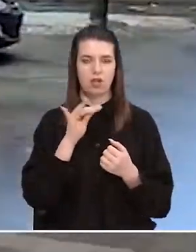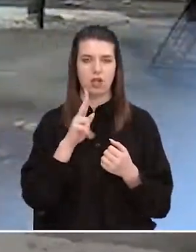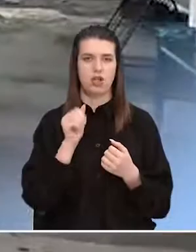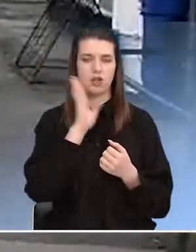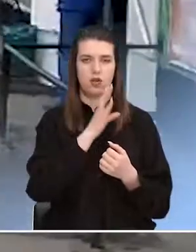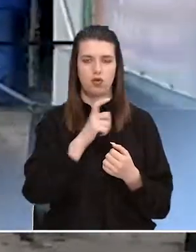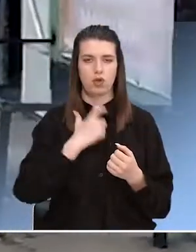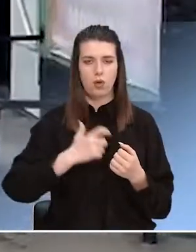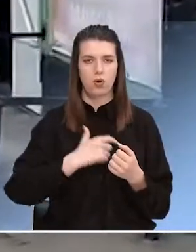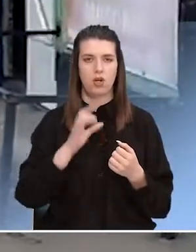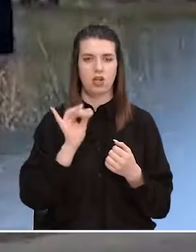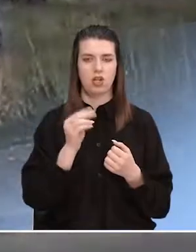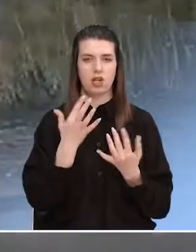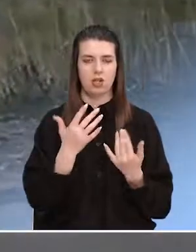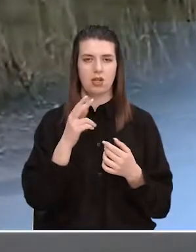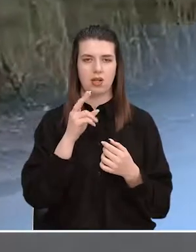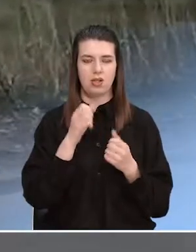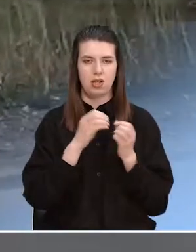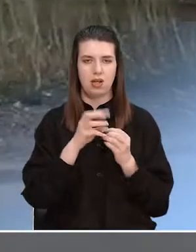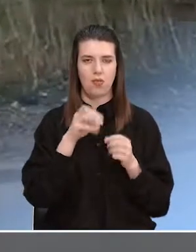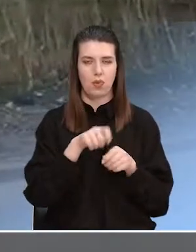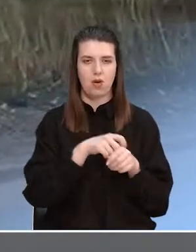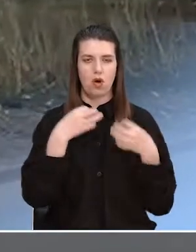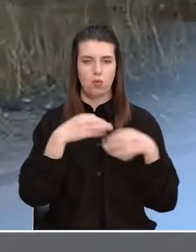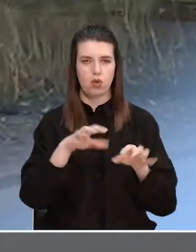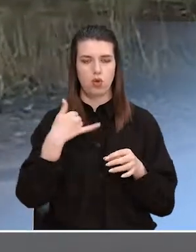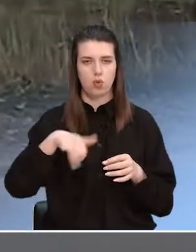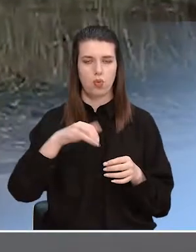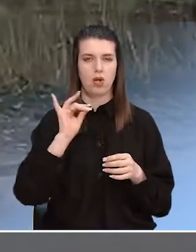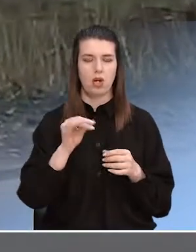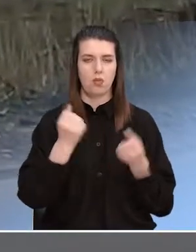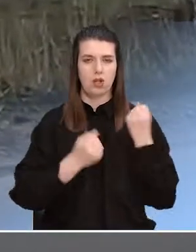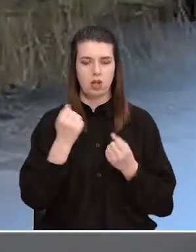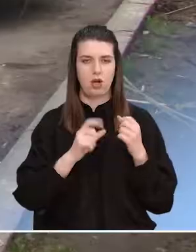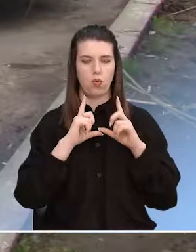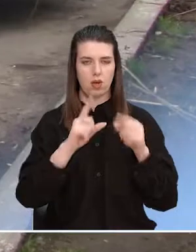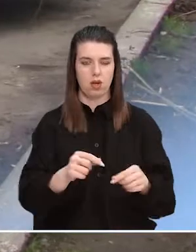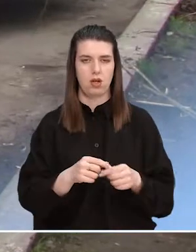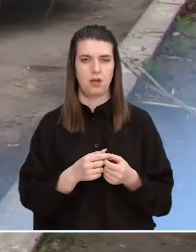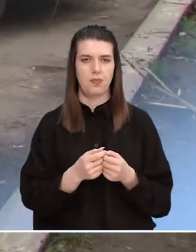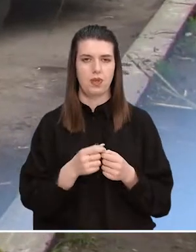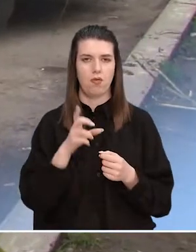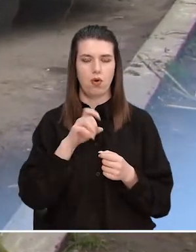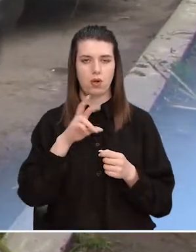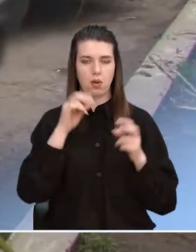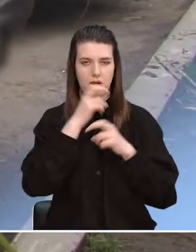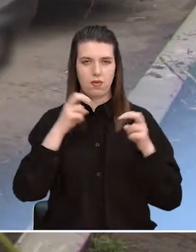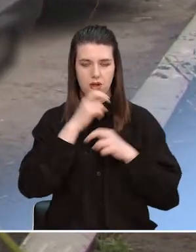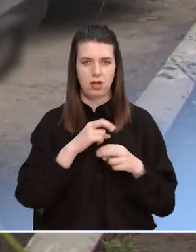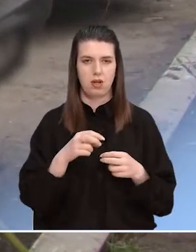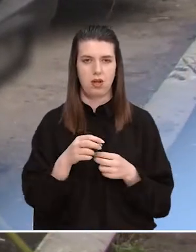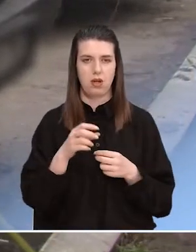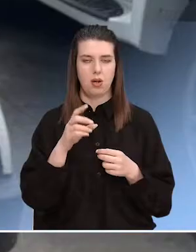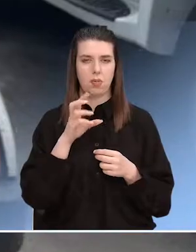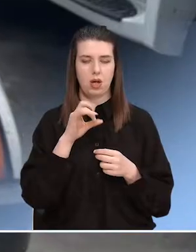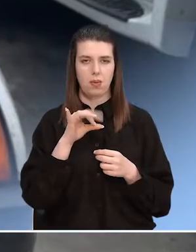волоча за автомобильным женщину которая только через несколько десятков метров отпустила сумку и автомобиль сс нападавшими скрылся из виду